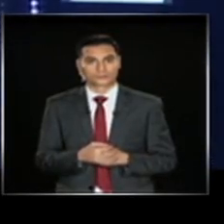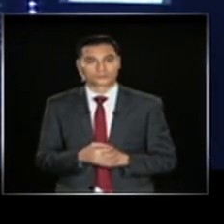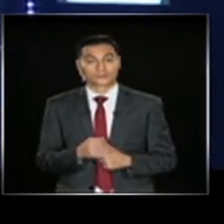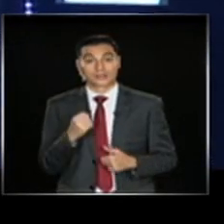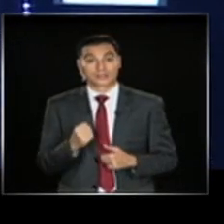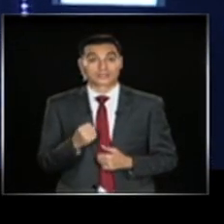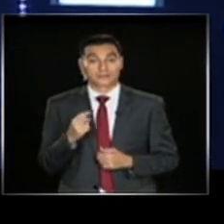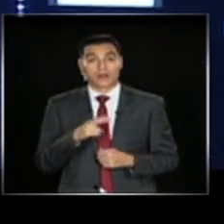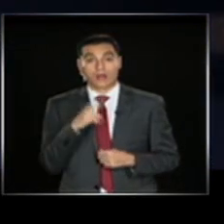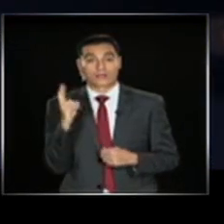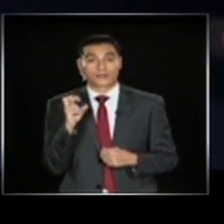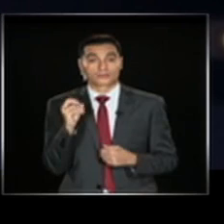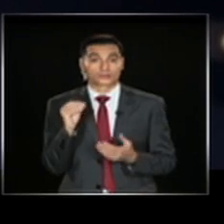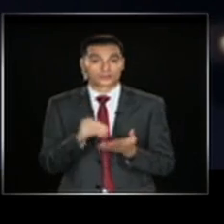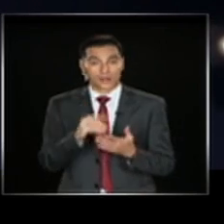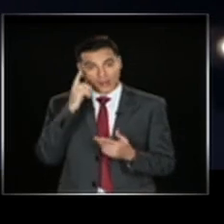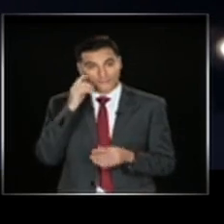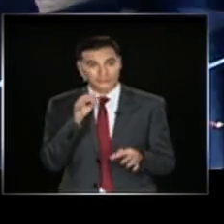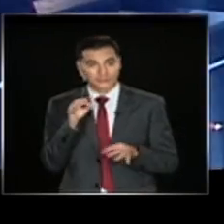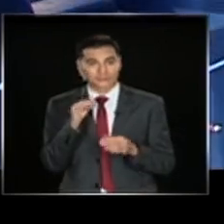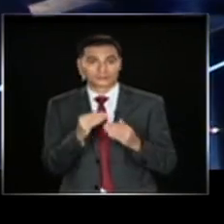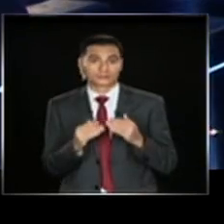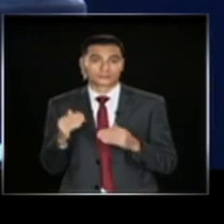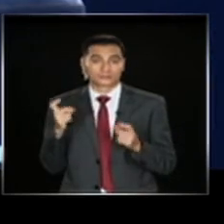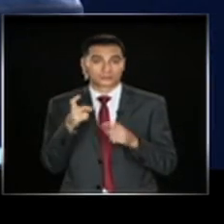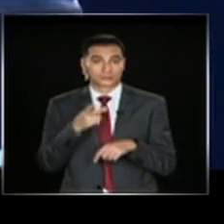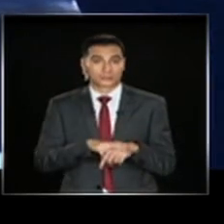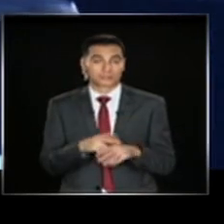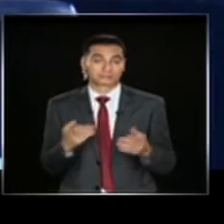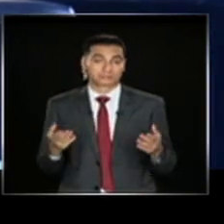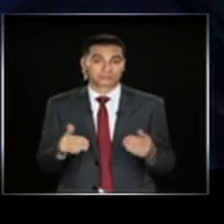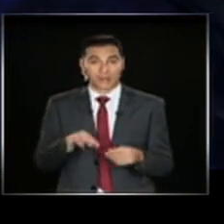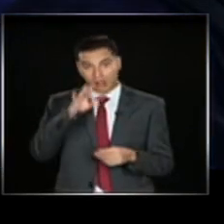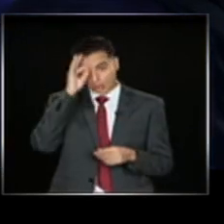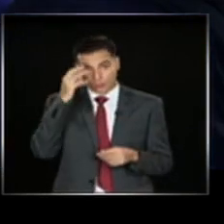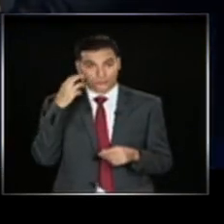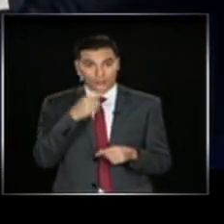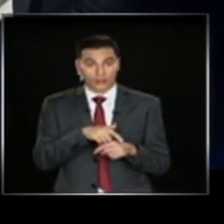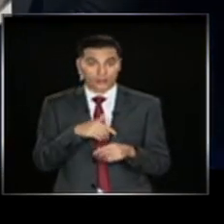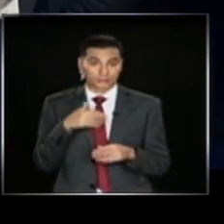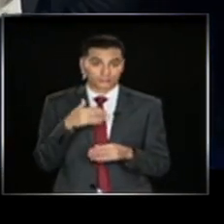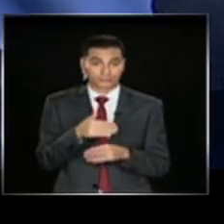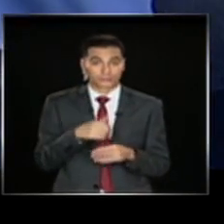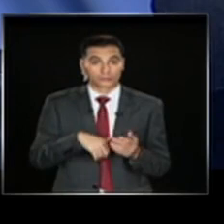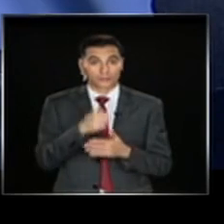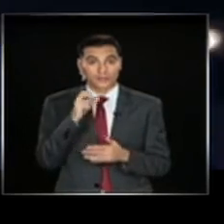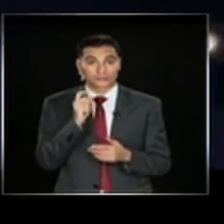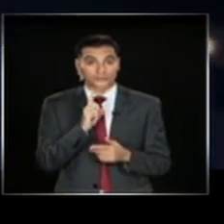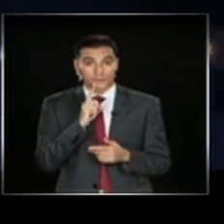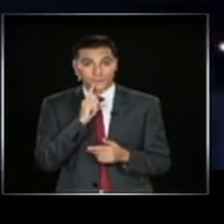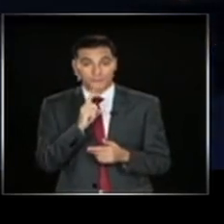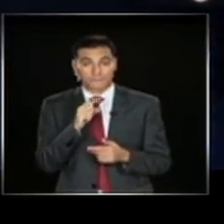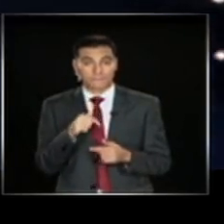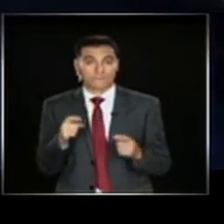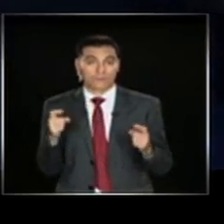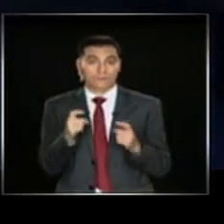إكسبرس خطفوا 25 نقطة وعرفوا يرجعوا تاني في المباراة. لو الصاعقة كانوا كسبوا 25 نقطة كانت المباراة